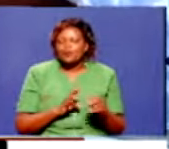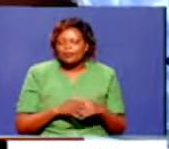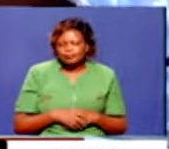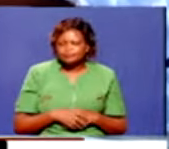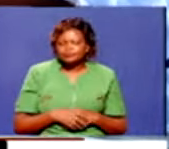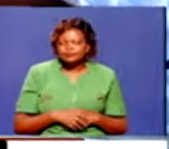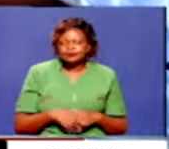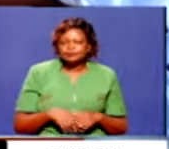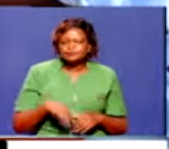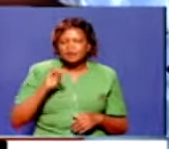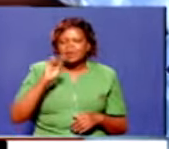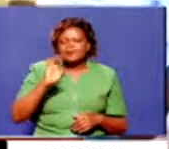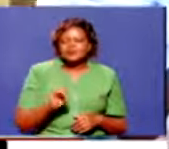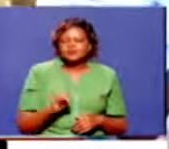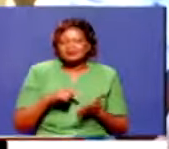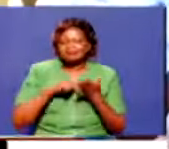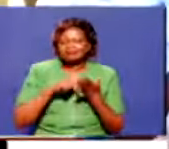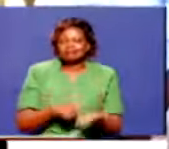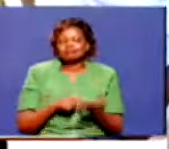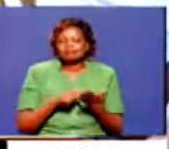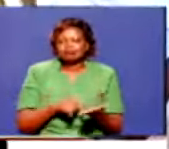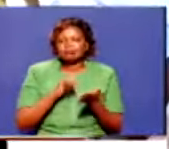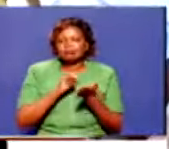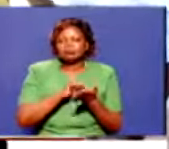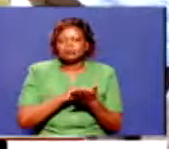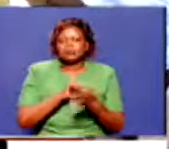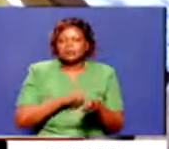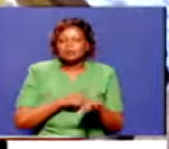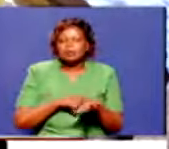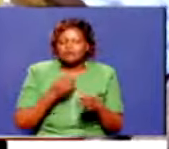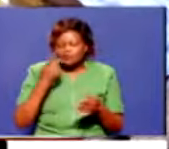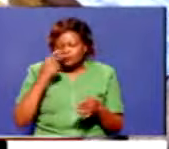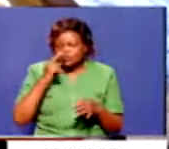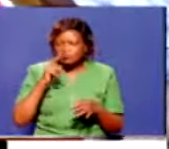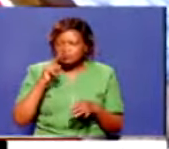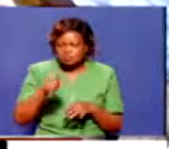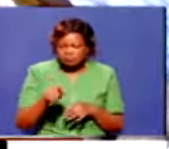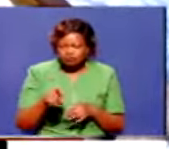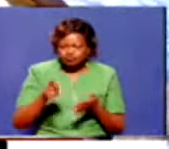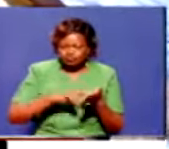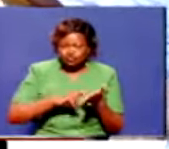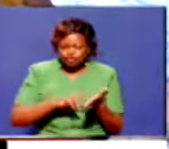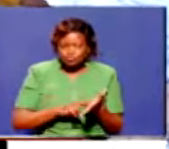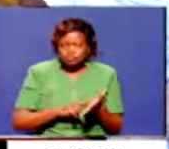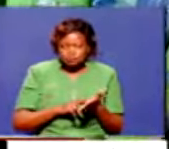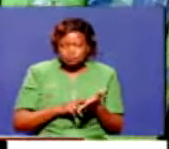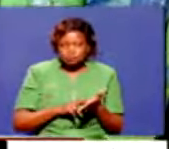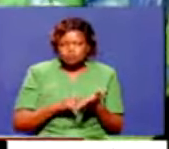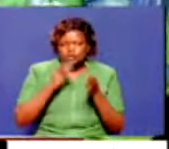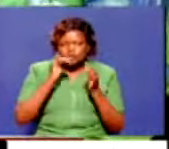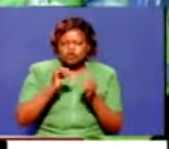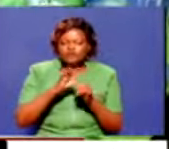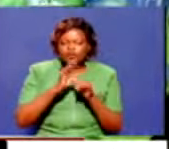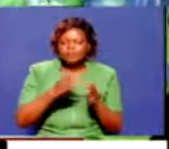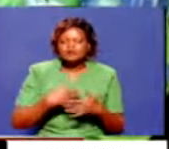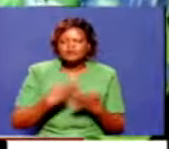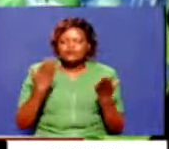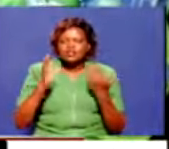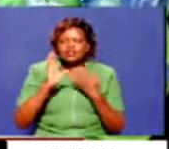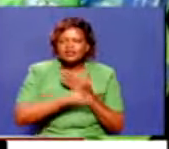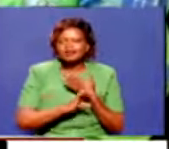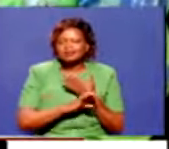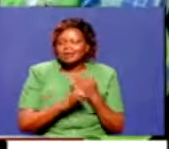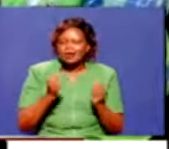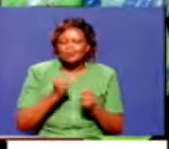ya uchaguzi imesisitiza kwamba muda wa shughuli ya kitaifa ya kusajili wapiga kura wapya hautaongezwa.